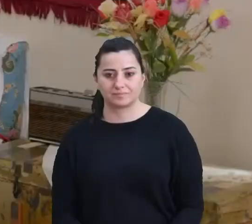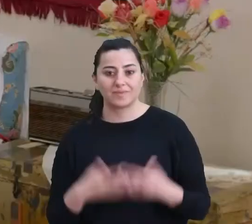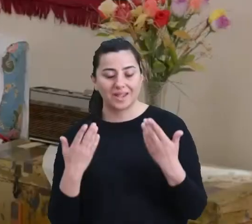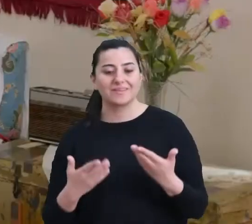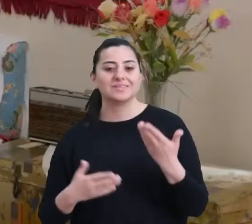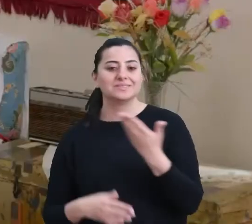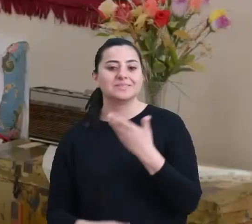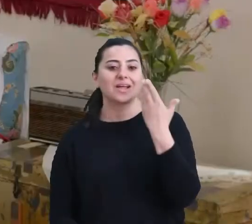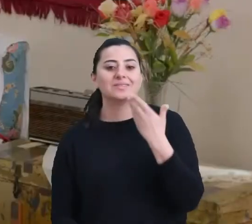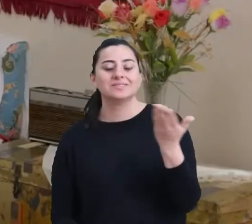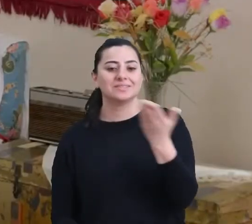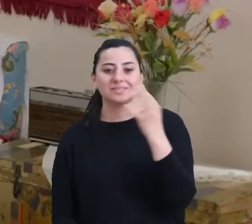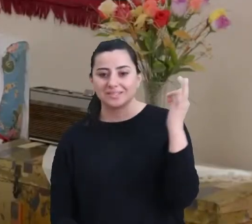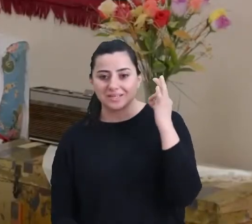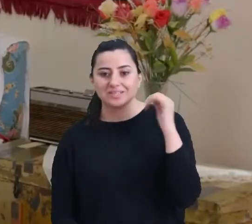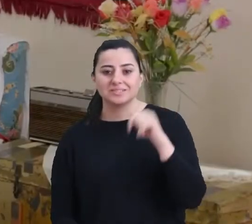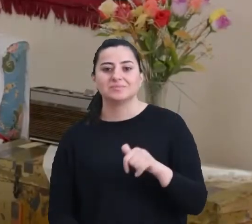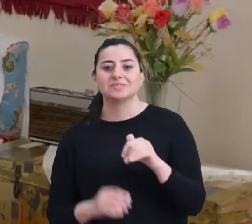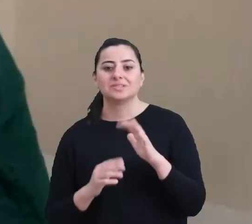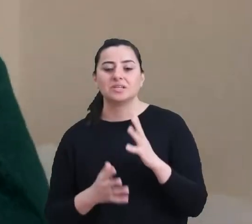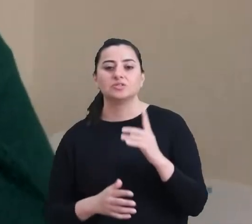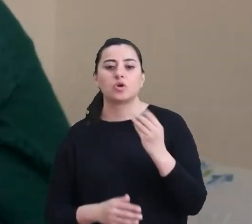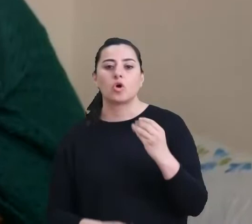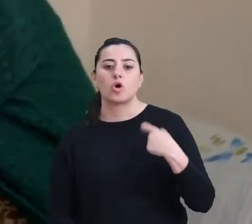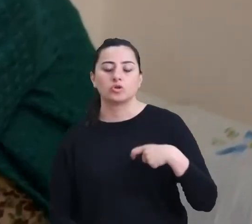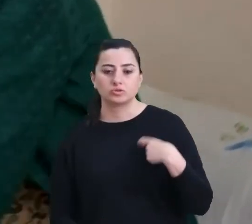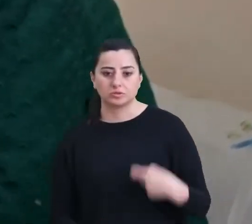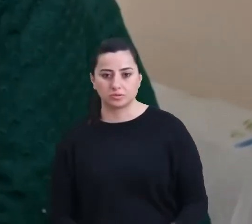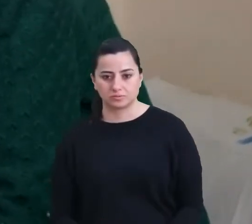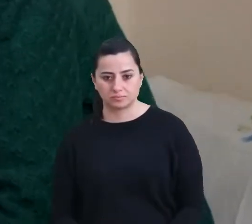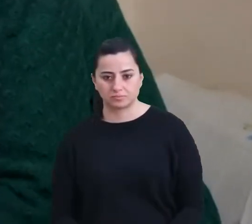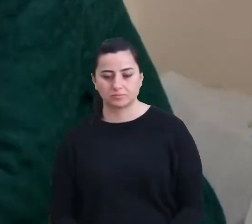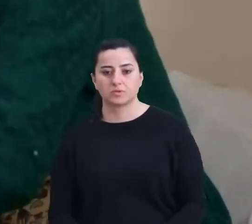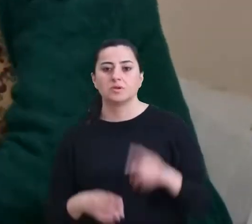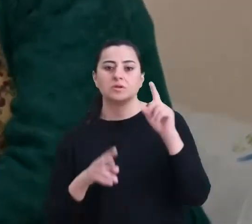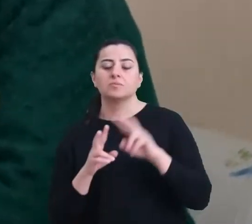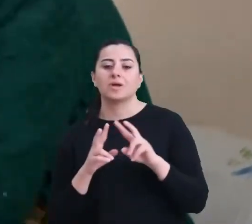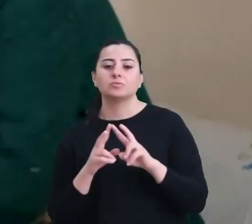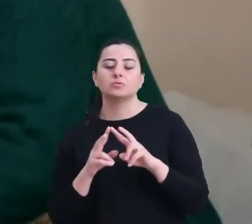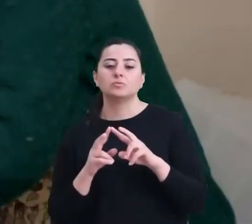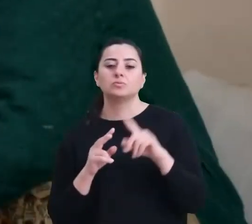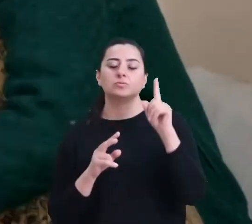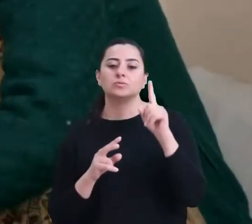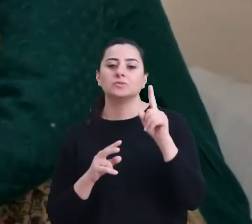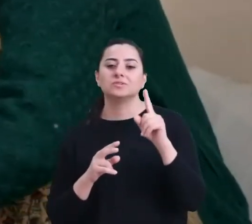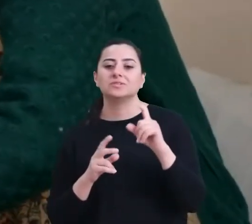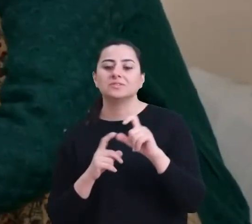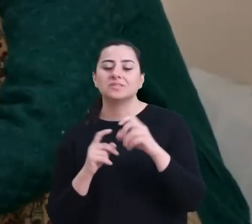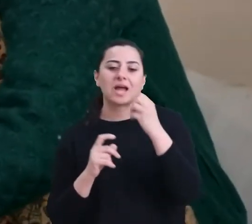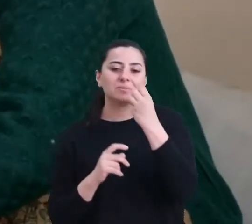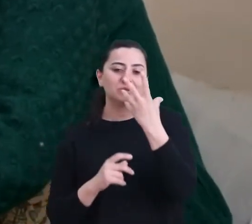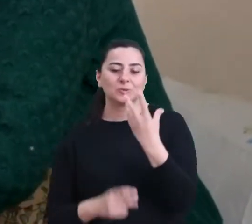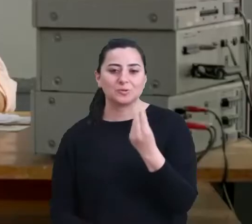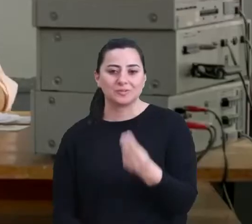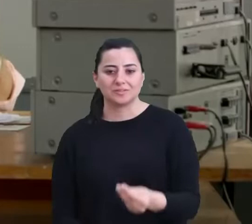Evet sevgili dinleyenler. Şimdi sırada çok özel bir istek var. Bilinmeyip duruyor işte. Caminin mahzun bülbülünden sarmaşık gülüne gelsin